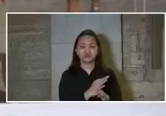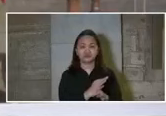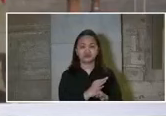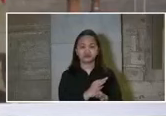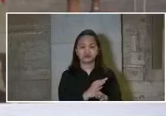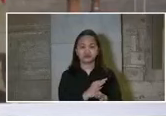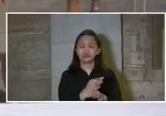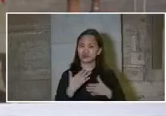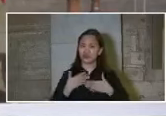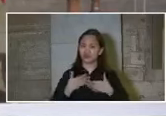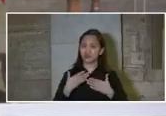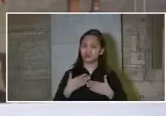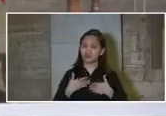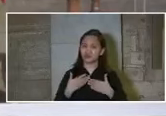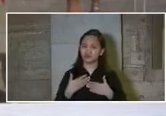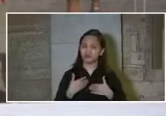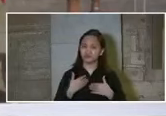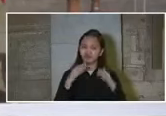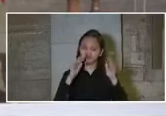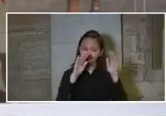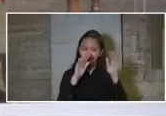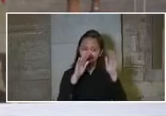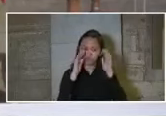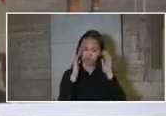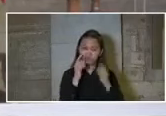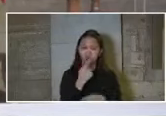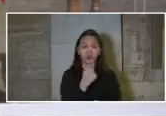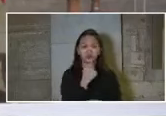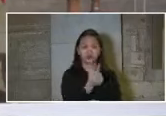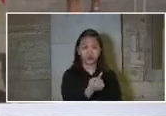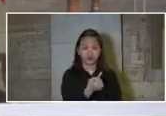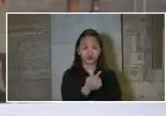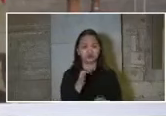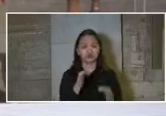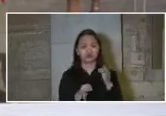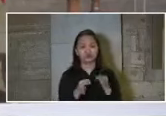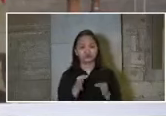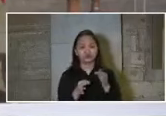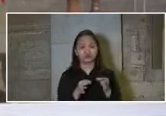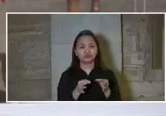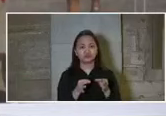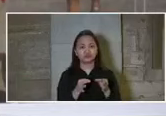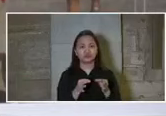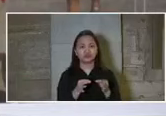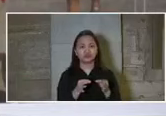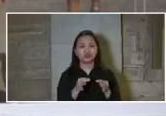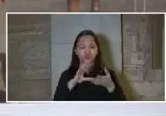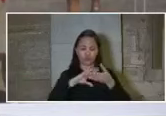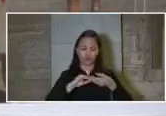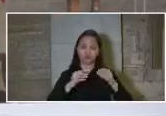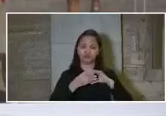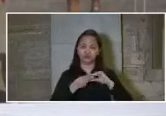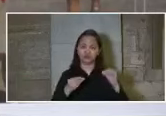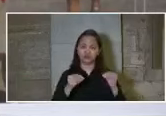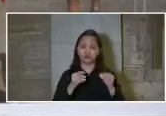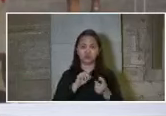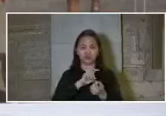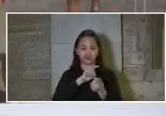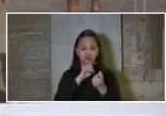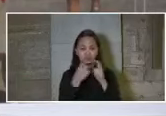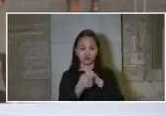Nakakatuwang pakinggan. Lalo na kapag narinig natin yung kanilang pagbabagong buhay